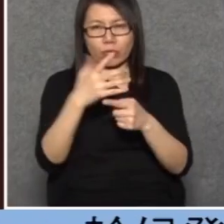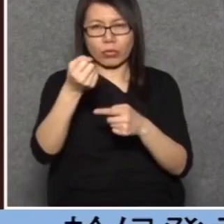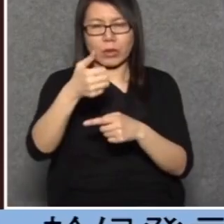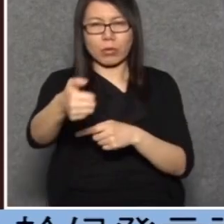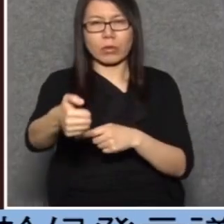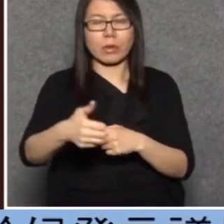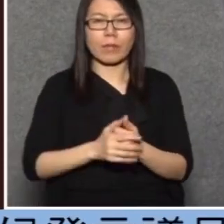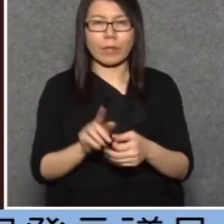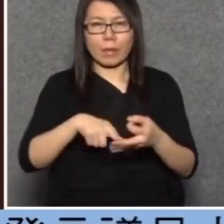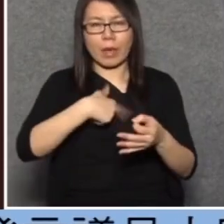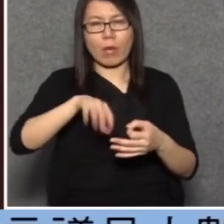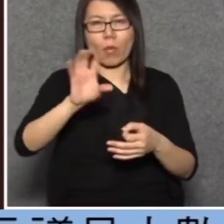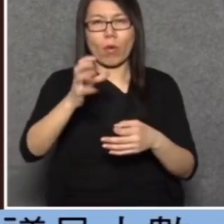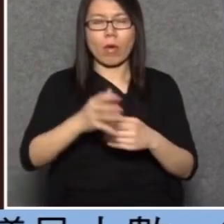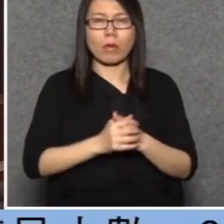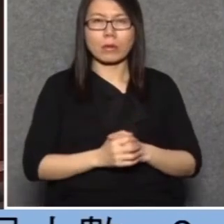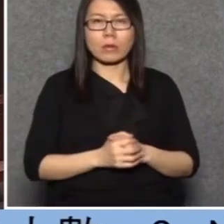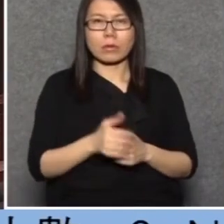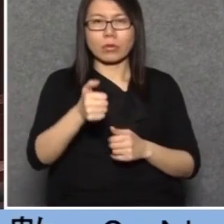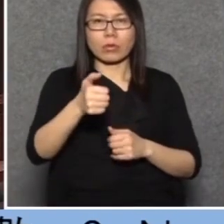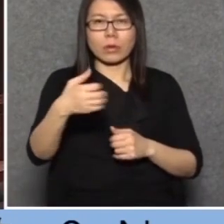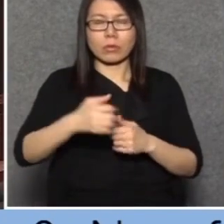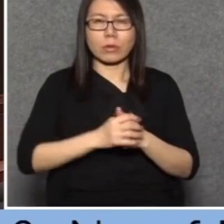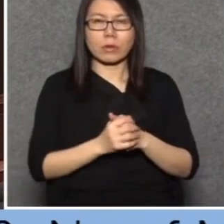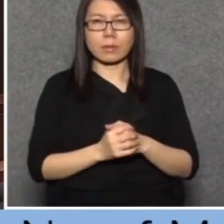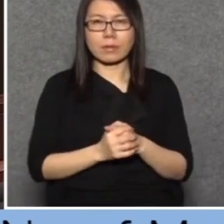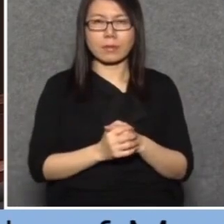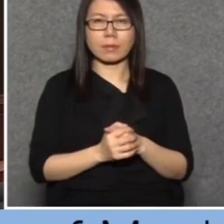黄毓民议员， 多谢主席。